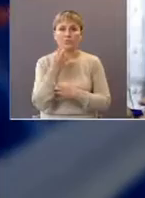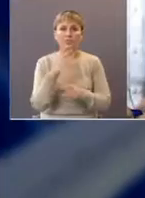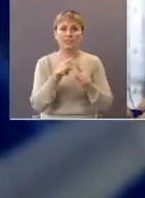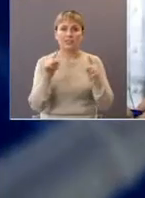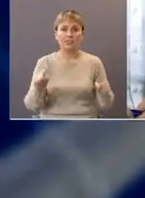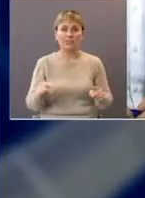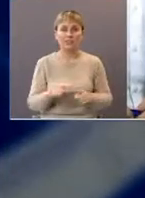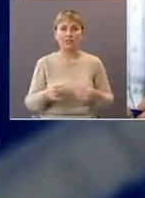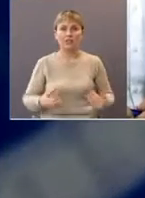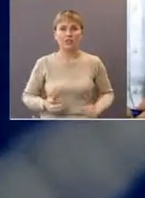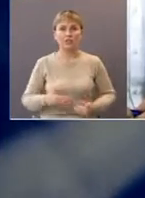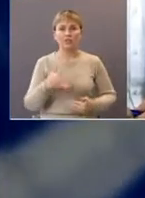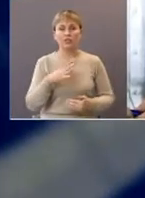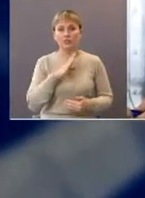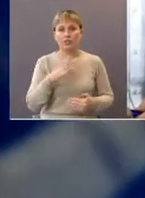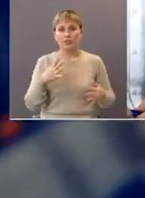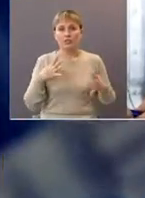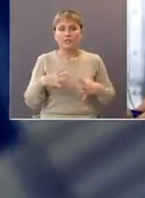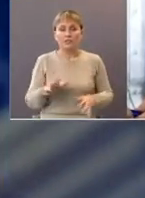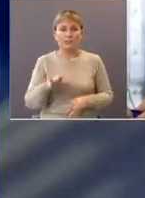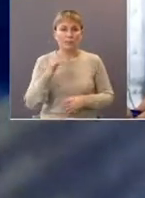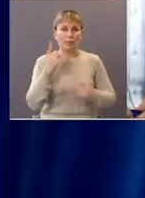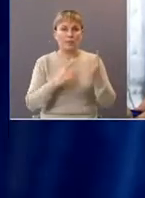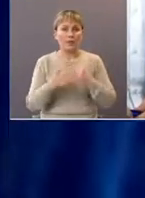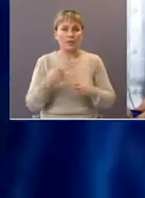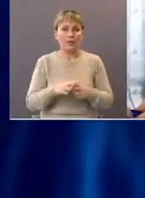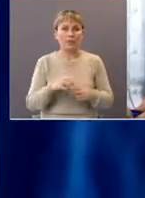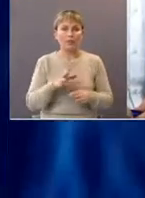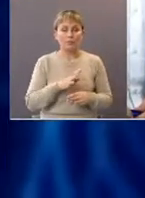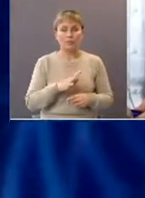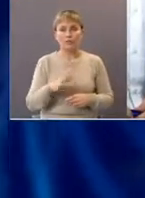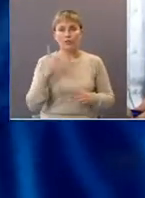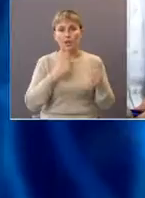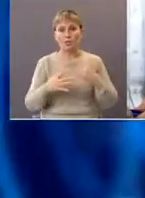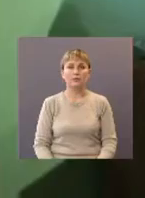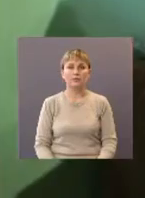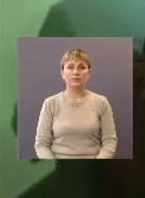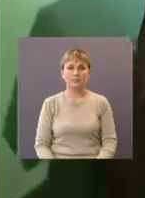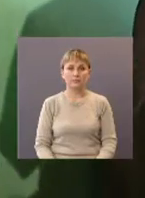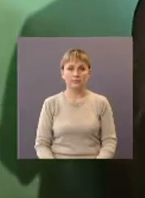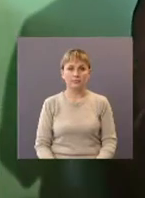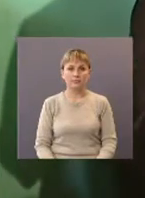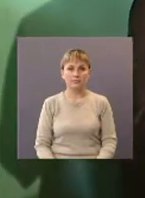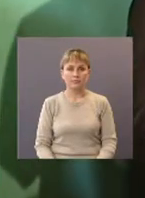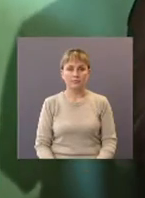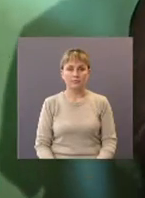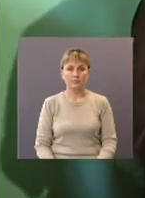сертификатом на жилье, женщина не выдержала и заплакала. Но это были, безусловно, слезы радости.